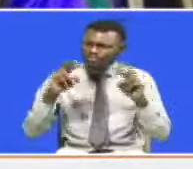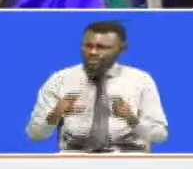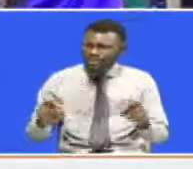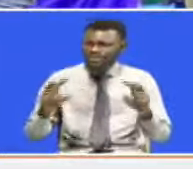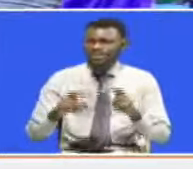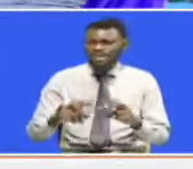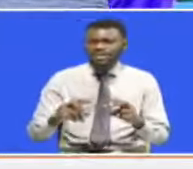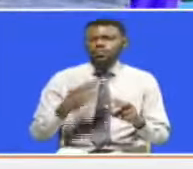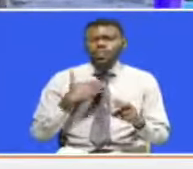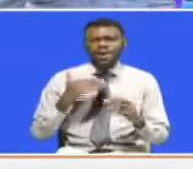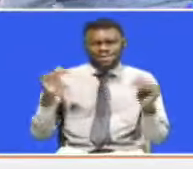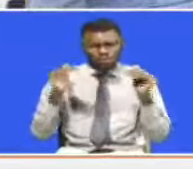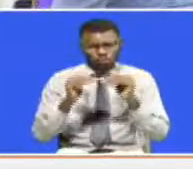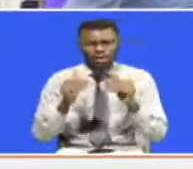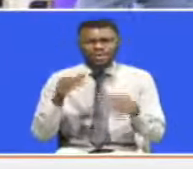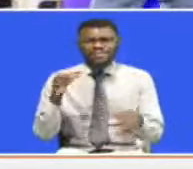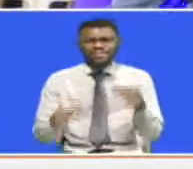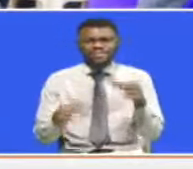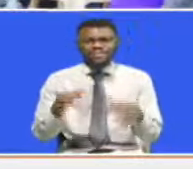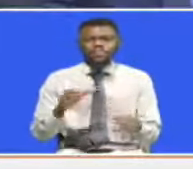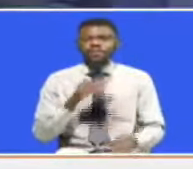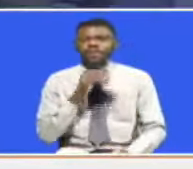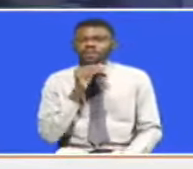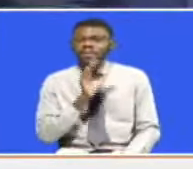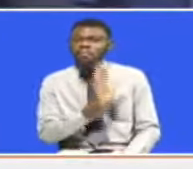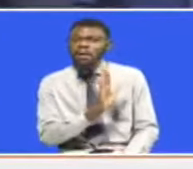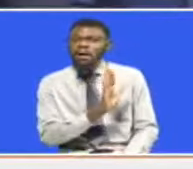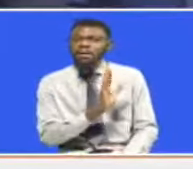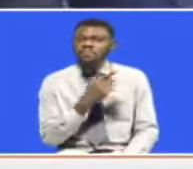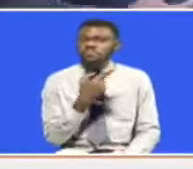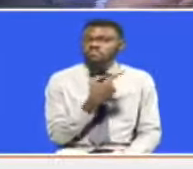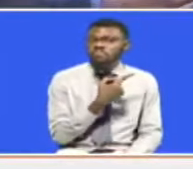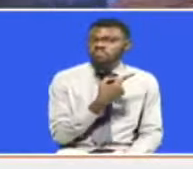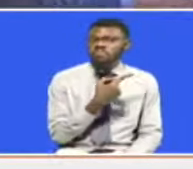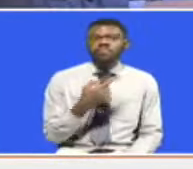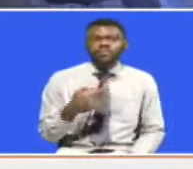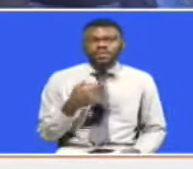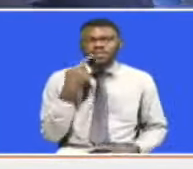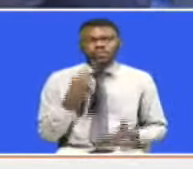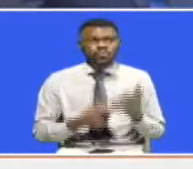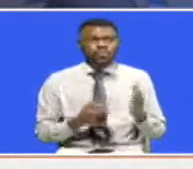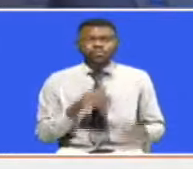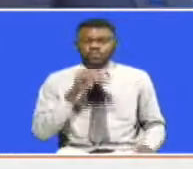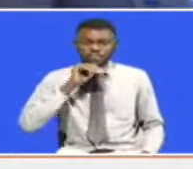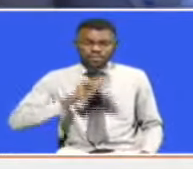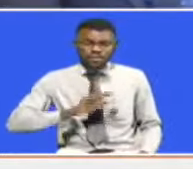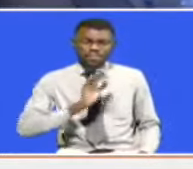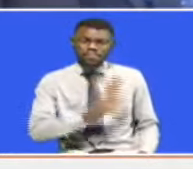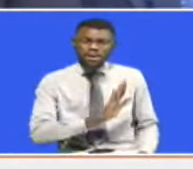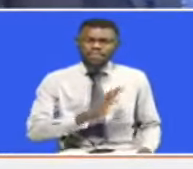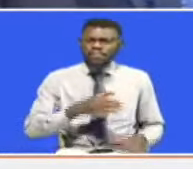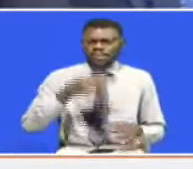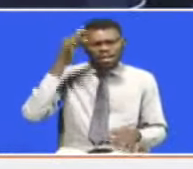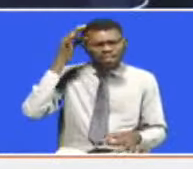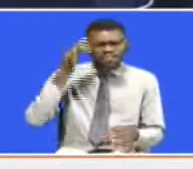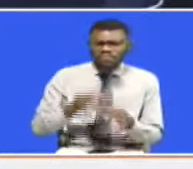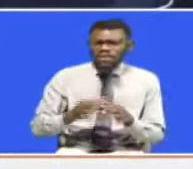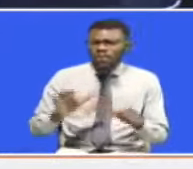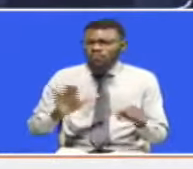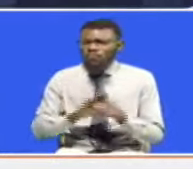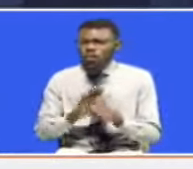kwa mwanao. Babake Maigo, Zebedayo Onchari, akielezea mwanawe alikuwa mwaminifu na asiye na